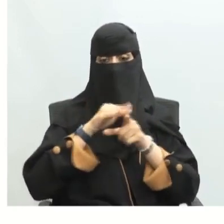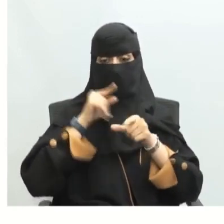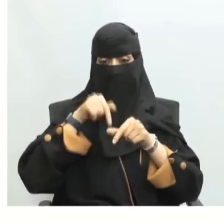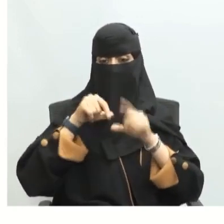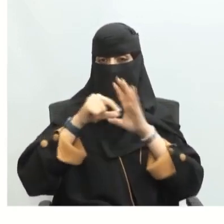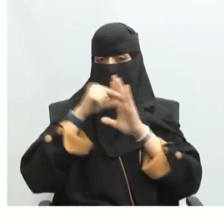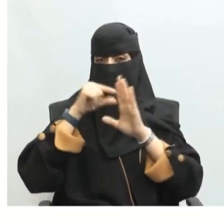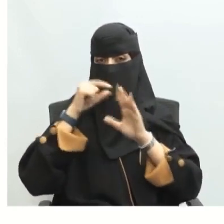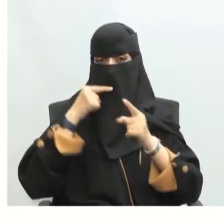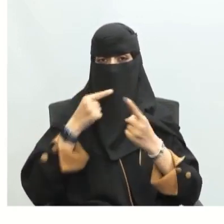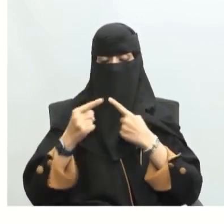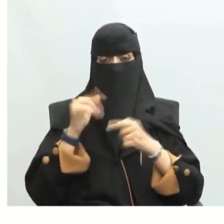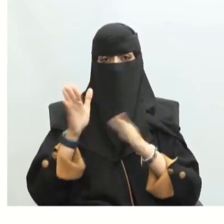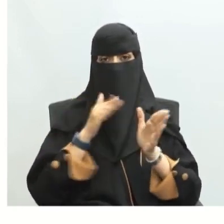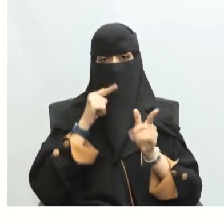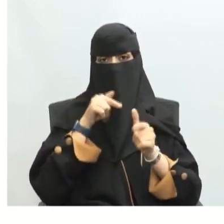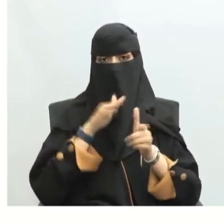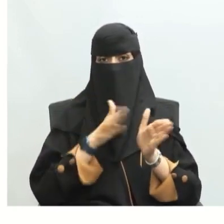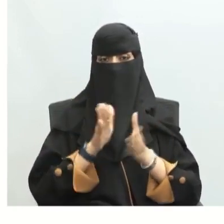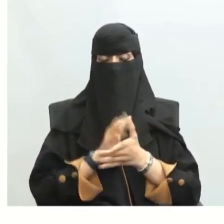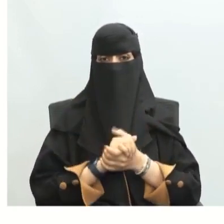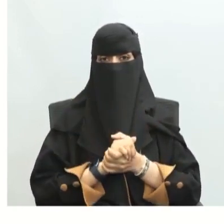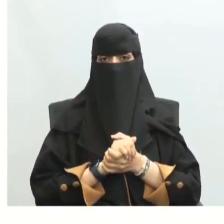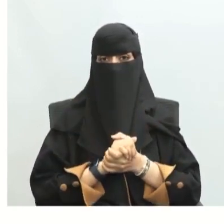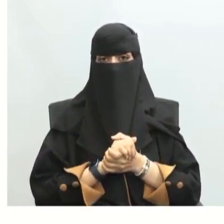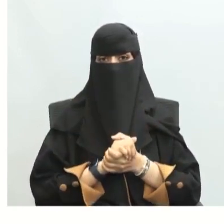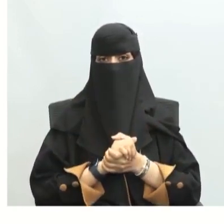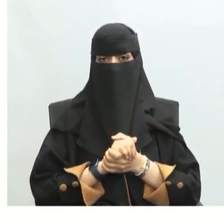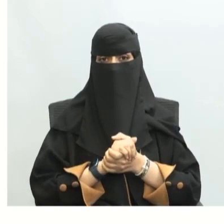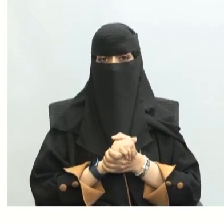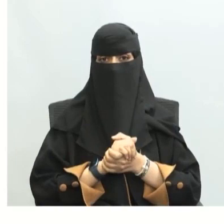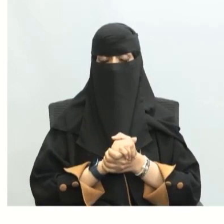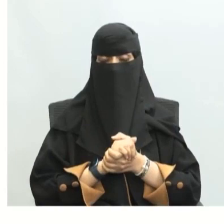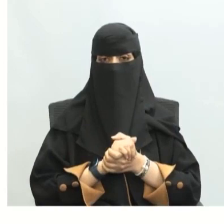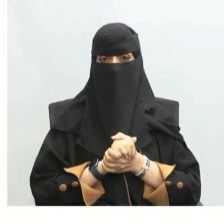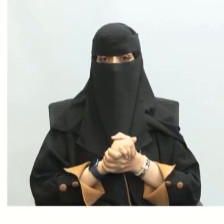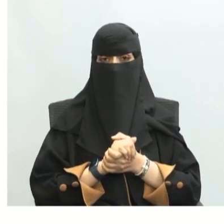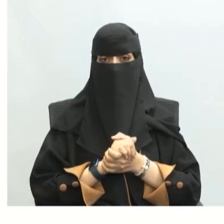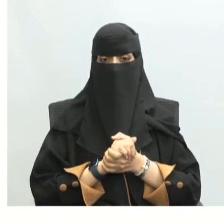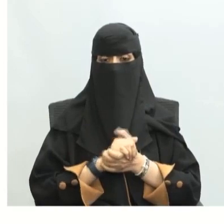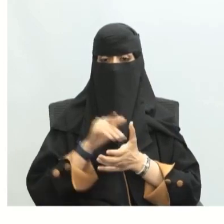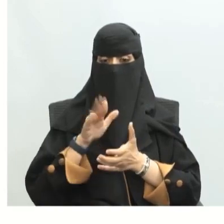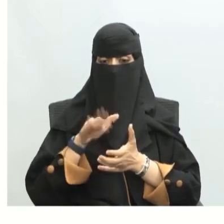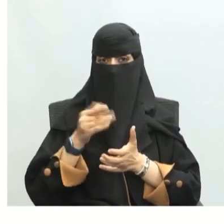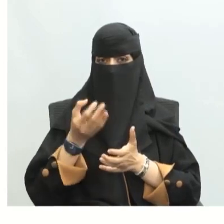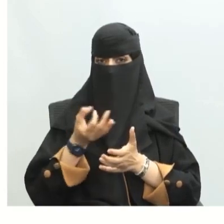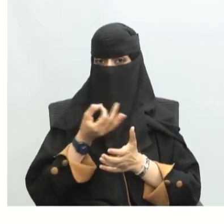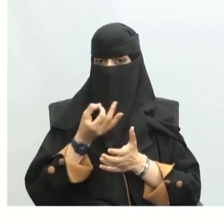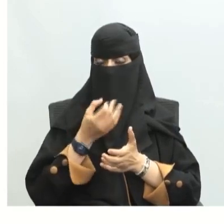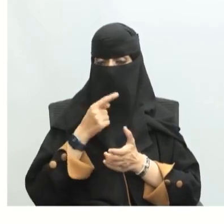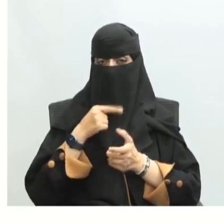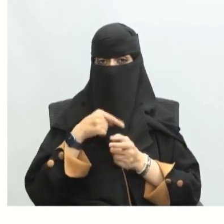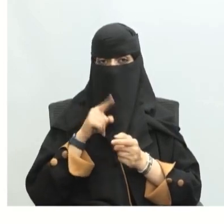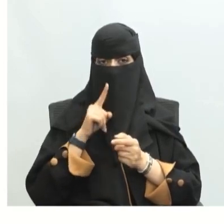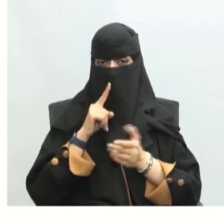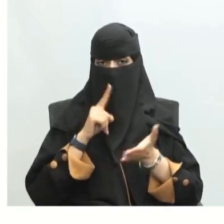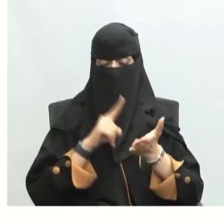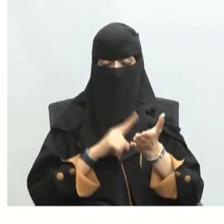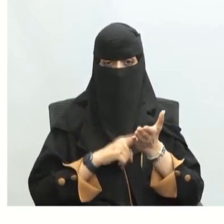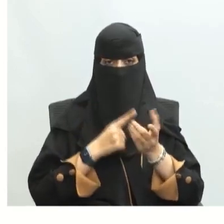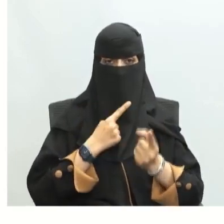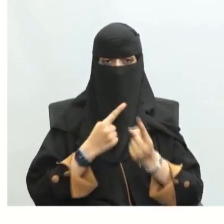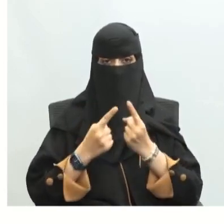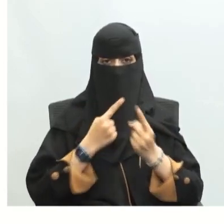المناسبه للمناقشه في هذا اللقاء ذكرنا ان الحوار الوطني هو يشمل القضايا هو